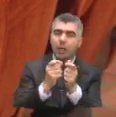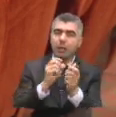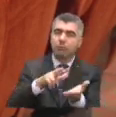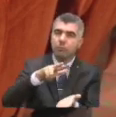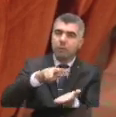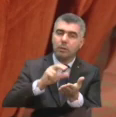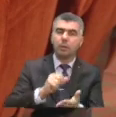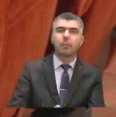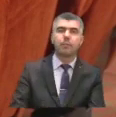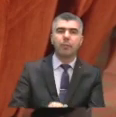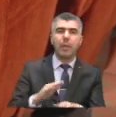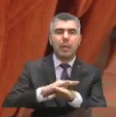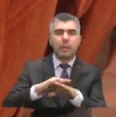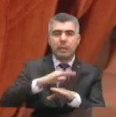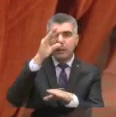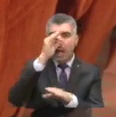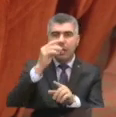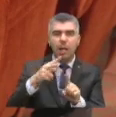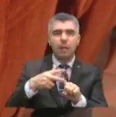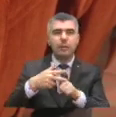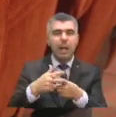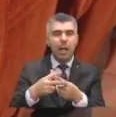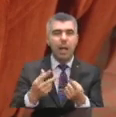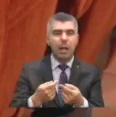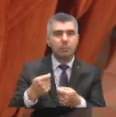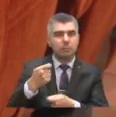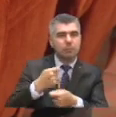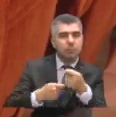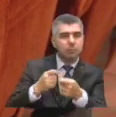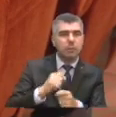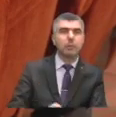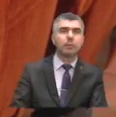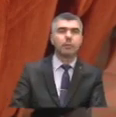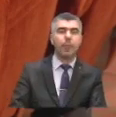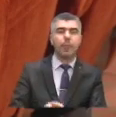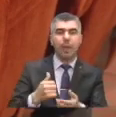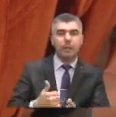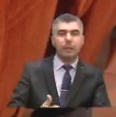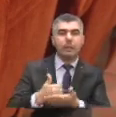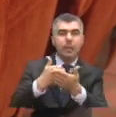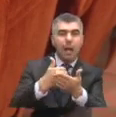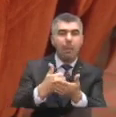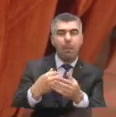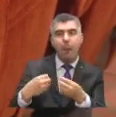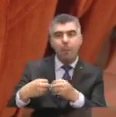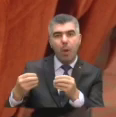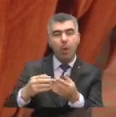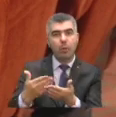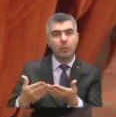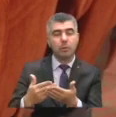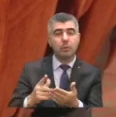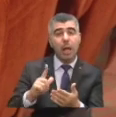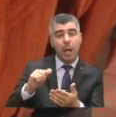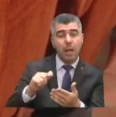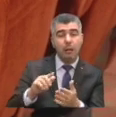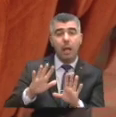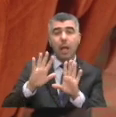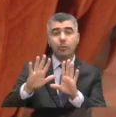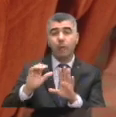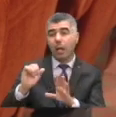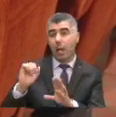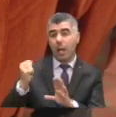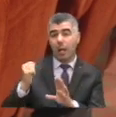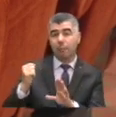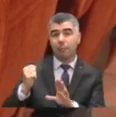من سياسات صناعية، كلما يعمل من دعم المصدرين. راه كنا عندنا هذه 10 سنين